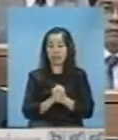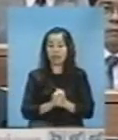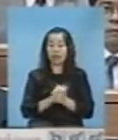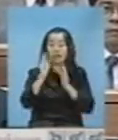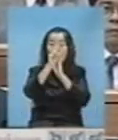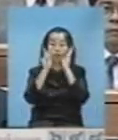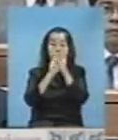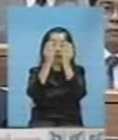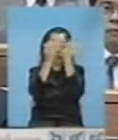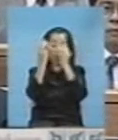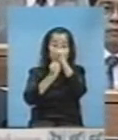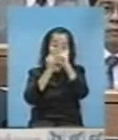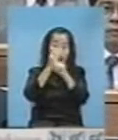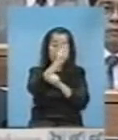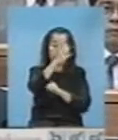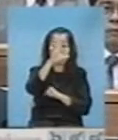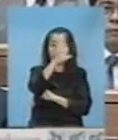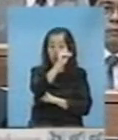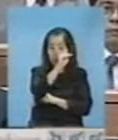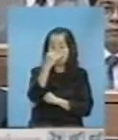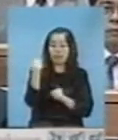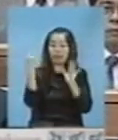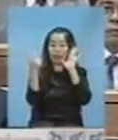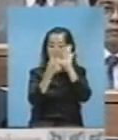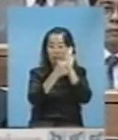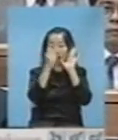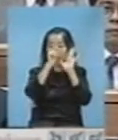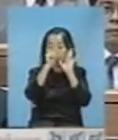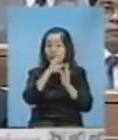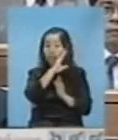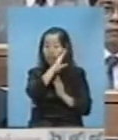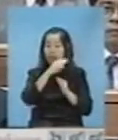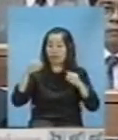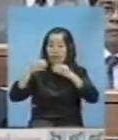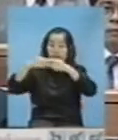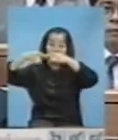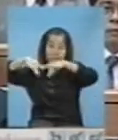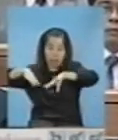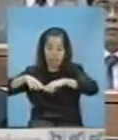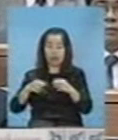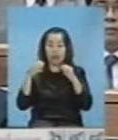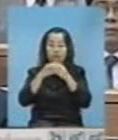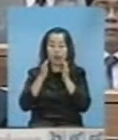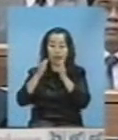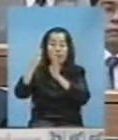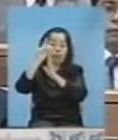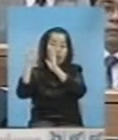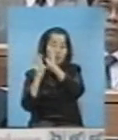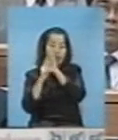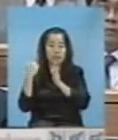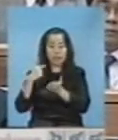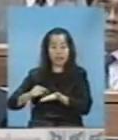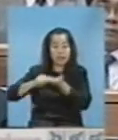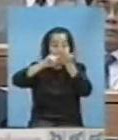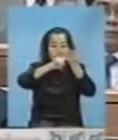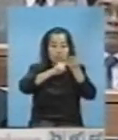มนูญปี2540บัญญัติไว้ว่าถ้าฝ่ายค้านหรือฝ่ายนิติบัญญัติจะยื่นญัต